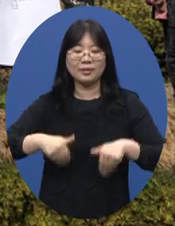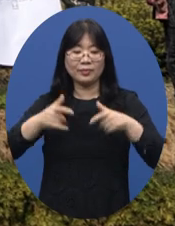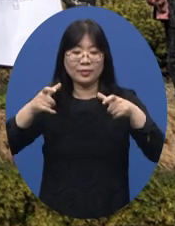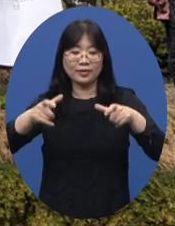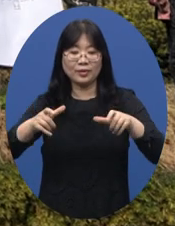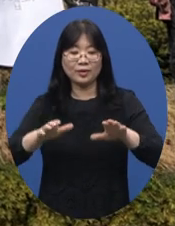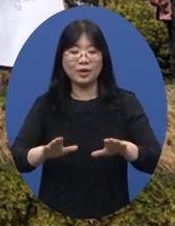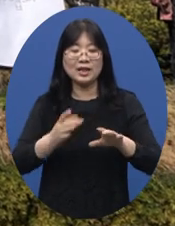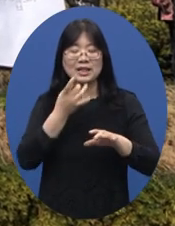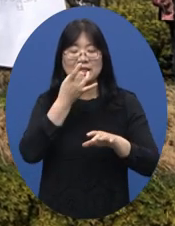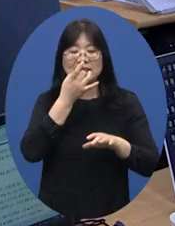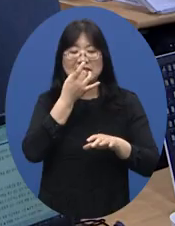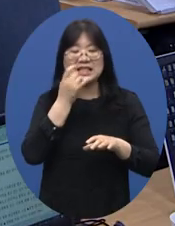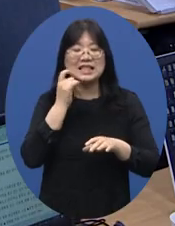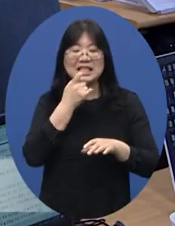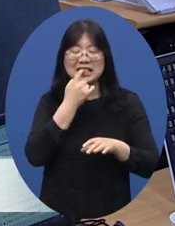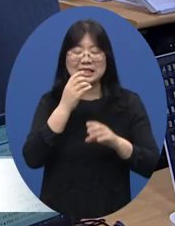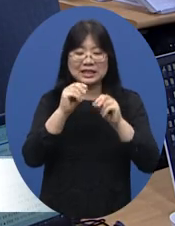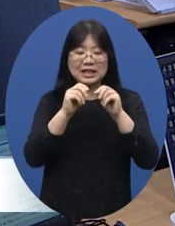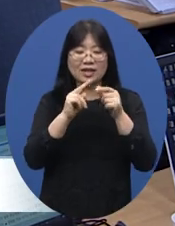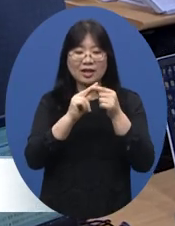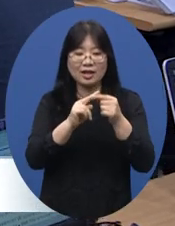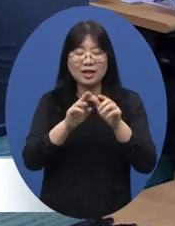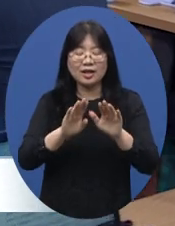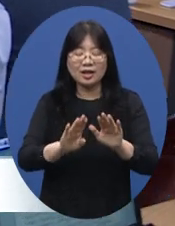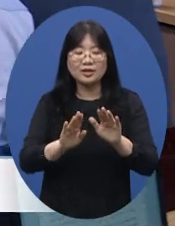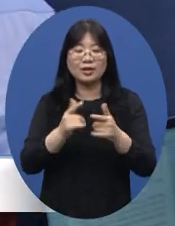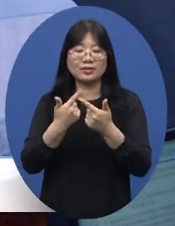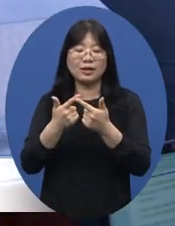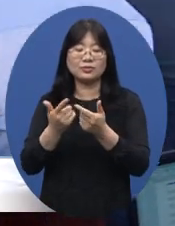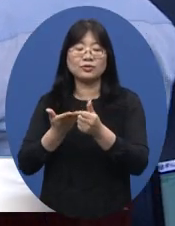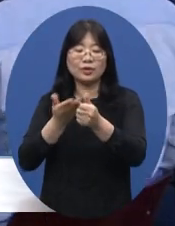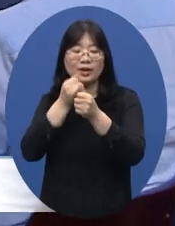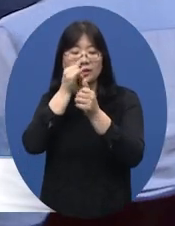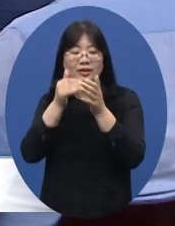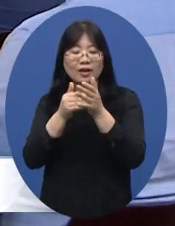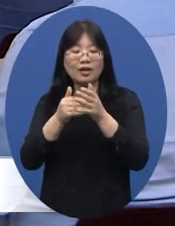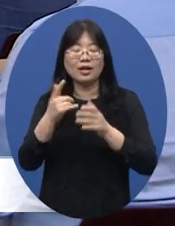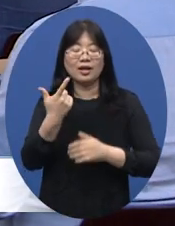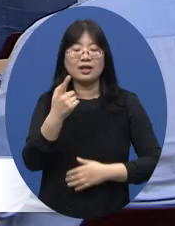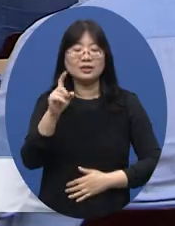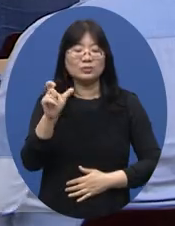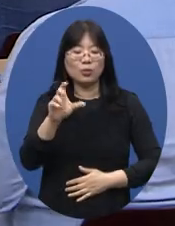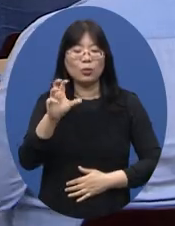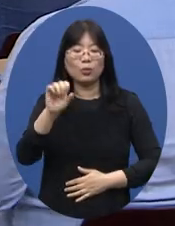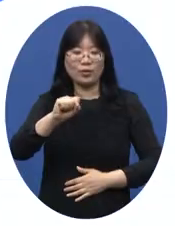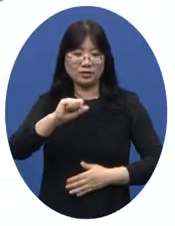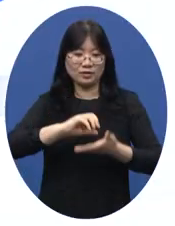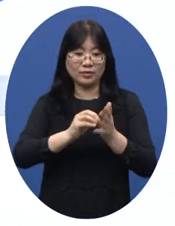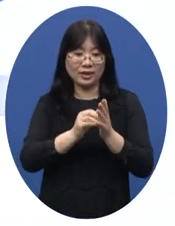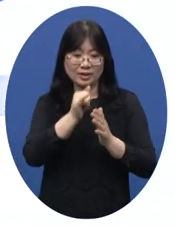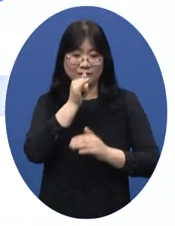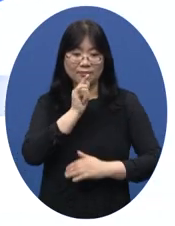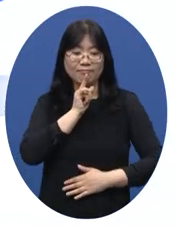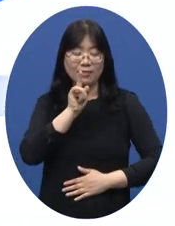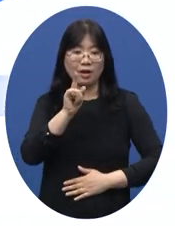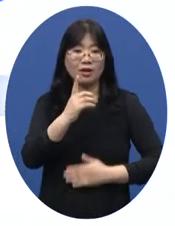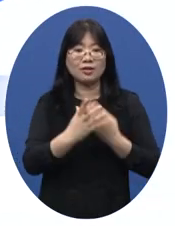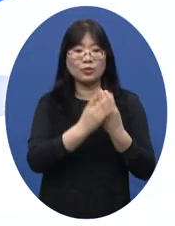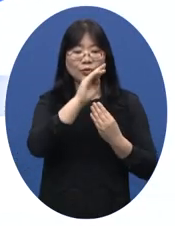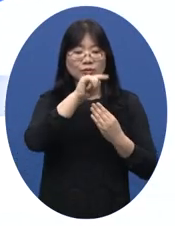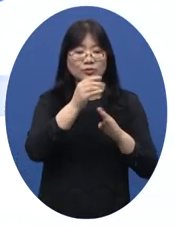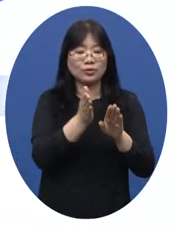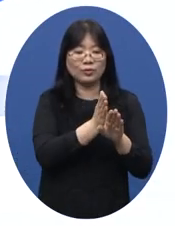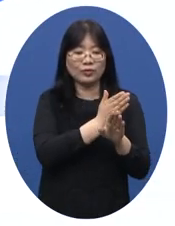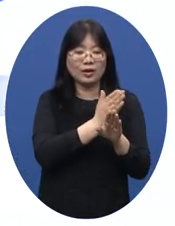소나무 묘목을 지원합니다. 15억 원 상당으로 북한 민족 화해 협의회 요청에 따른 겁니다. 통일부로부터 반출